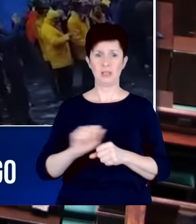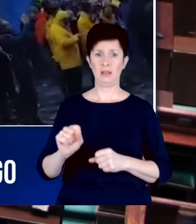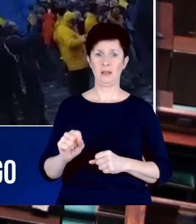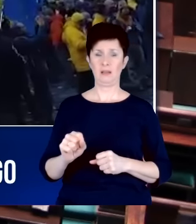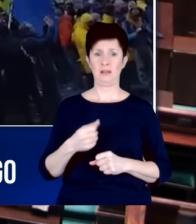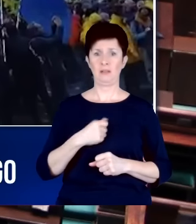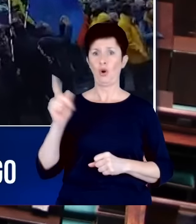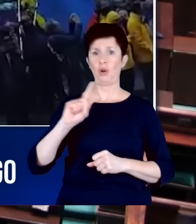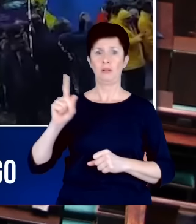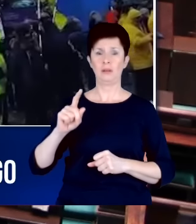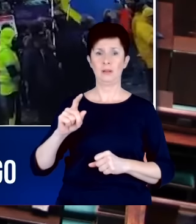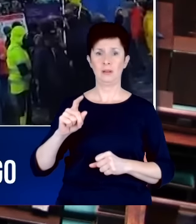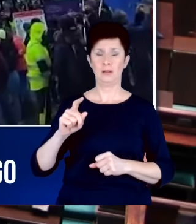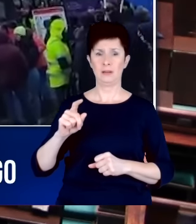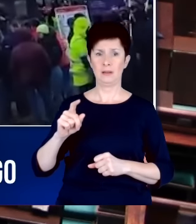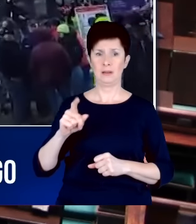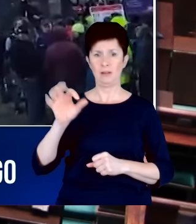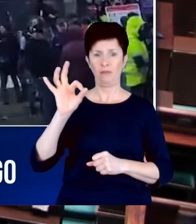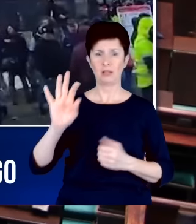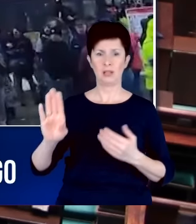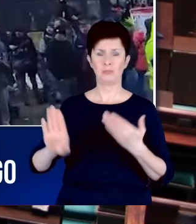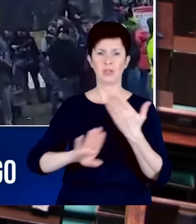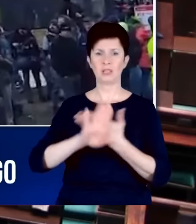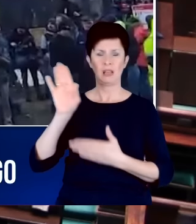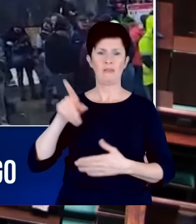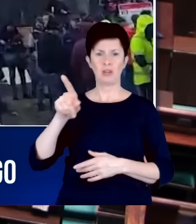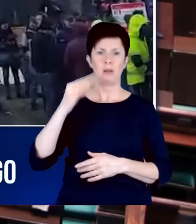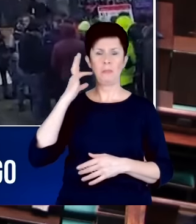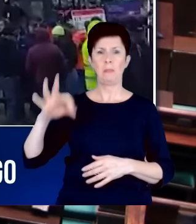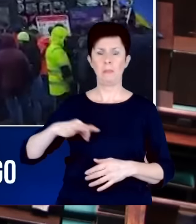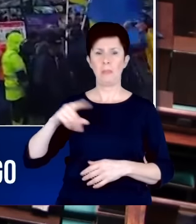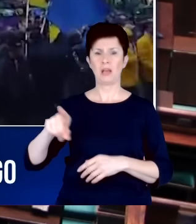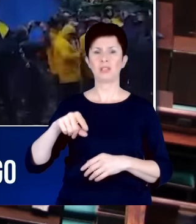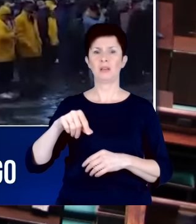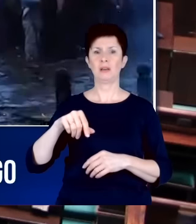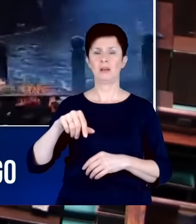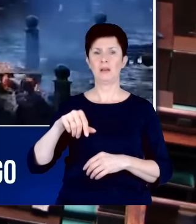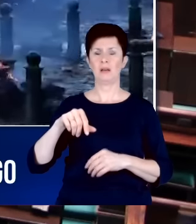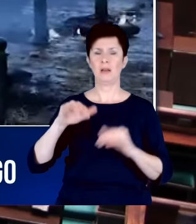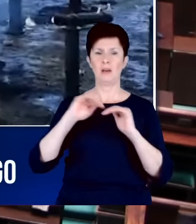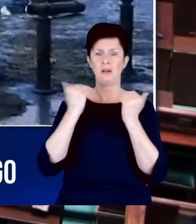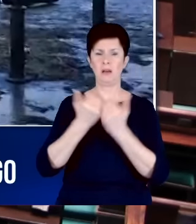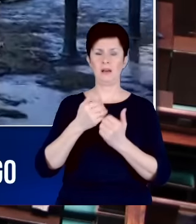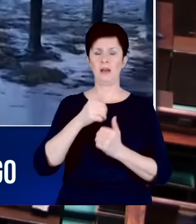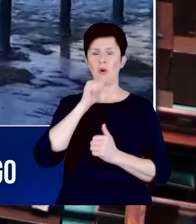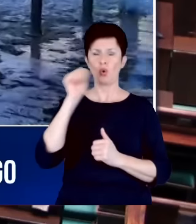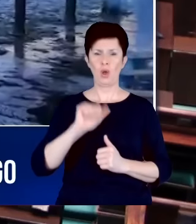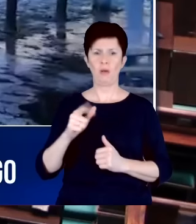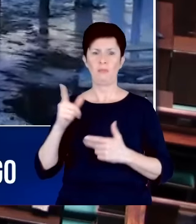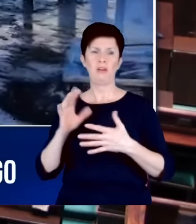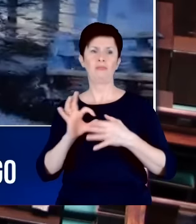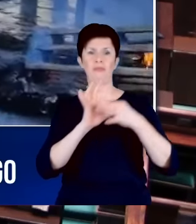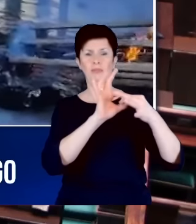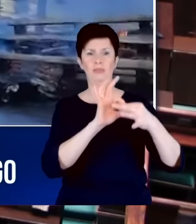pana przedstawicielkę w Parlamencie Europejskim, która właśnie za tymi, przepraszam bardzo, idiotyzmami Fit for 55